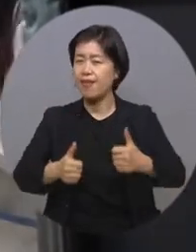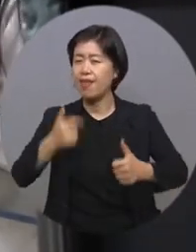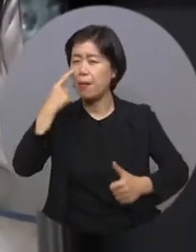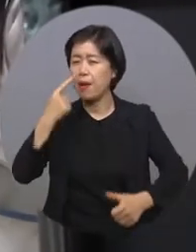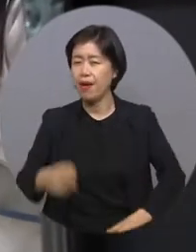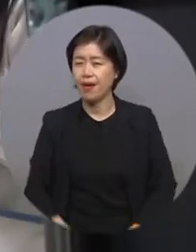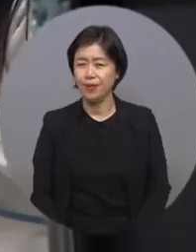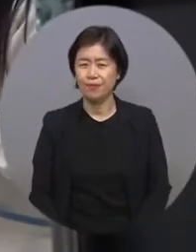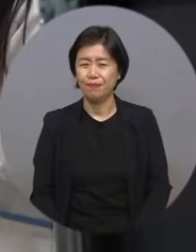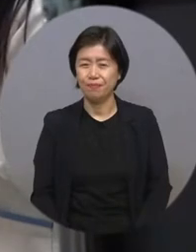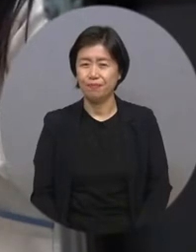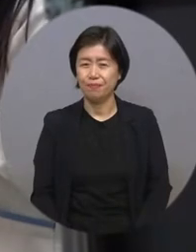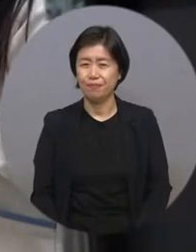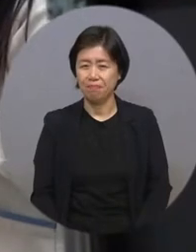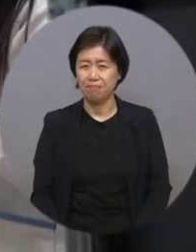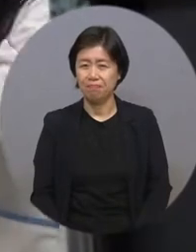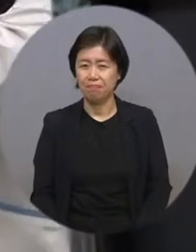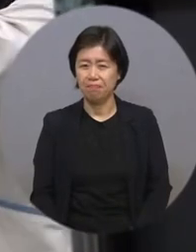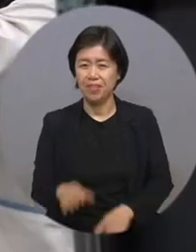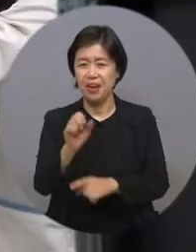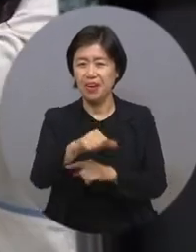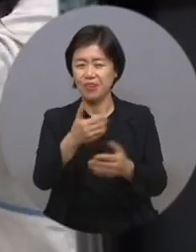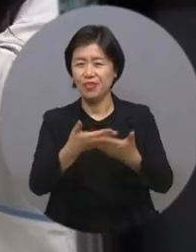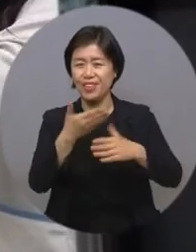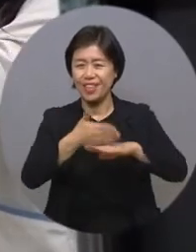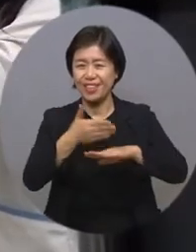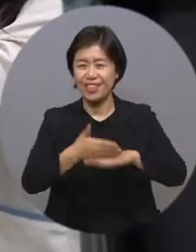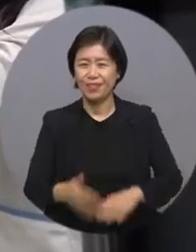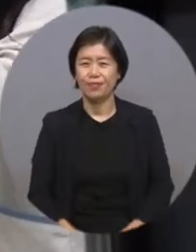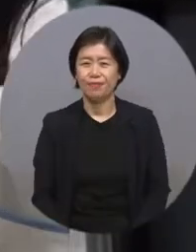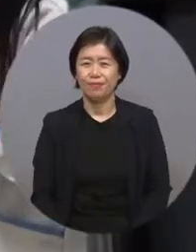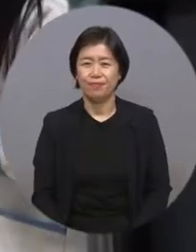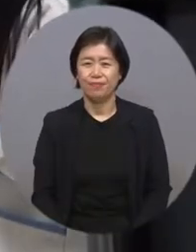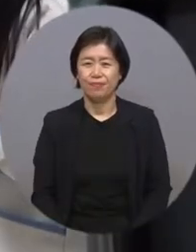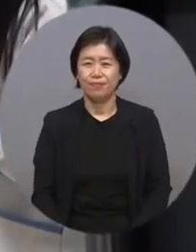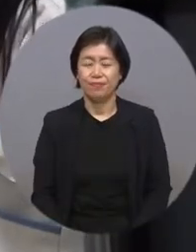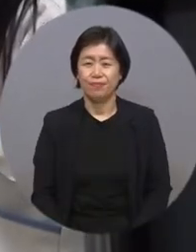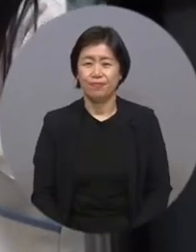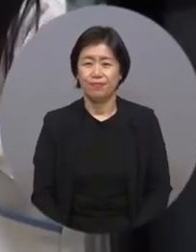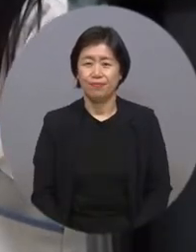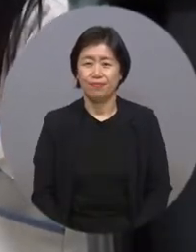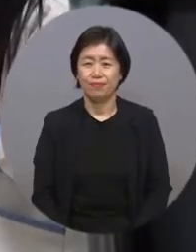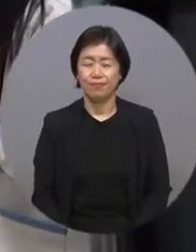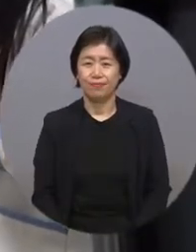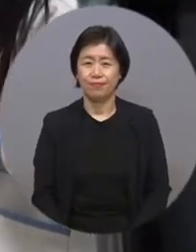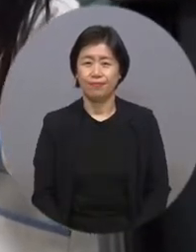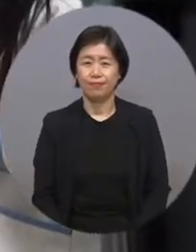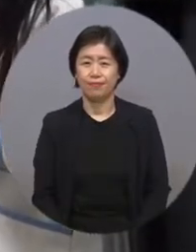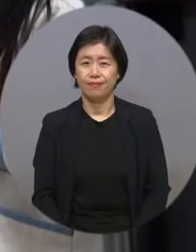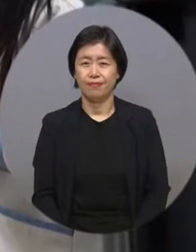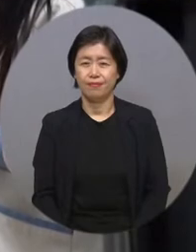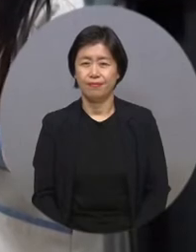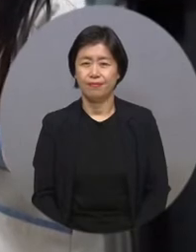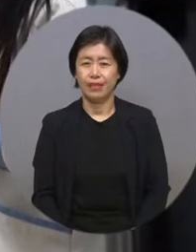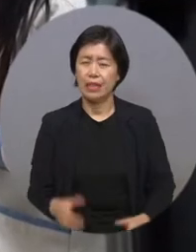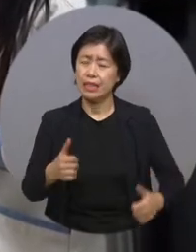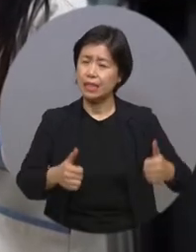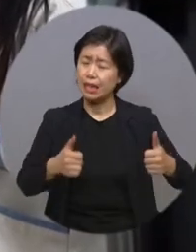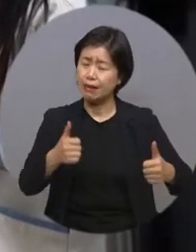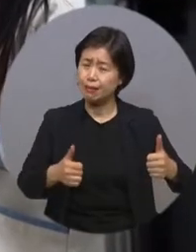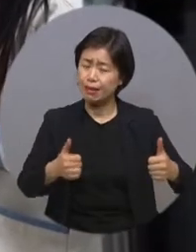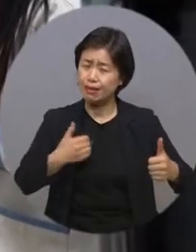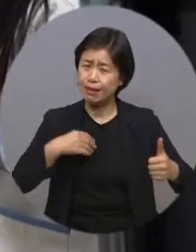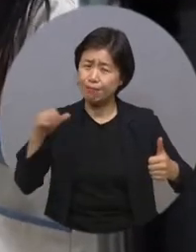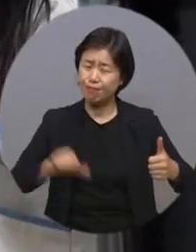합니다. 응해주셔서 감사드려요. 감사합니다. 아, 그러면 아무래도 제가